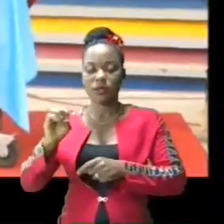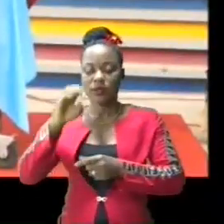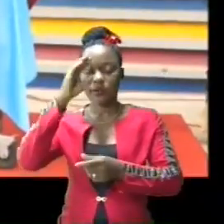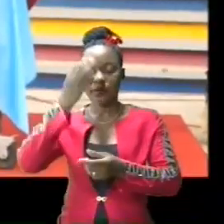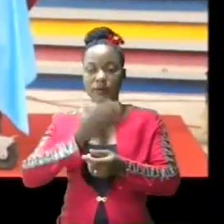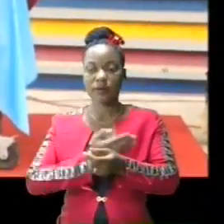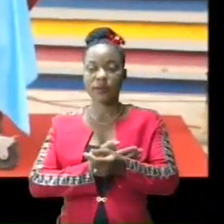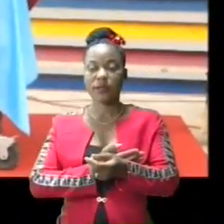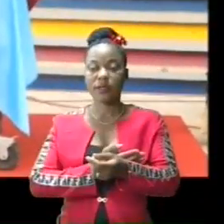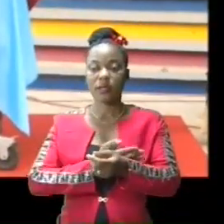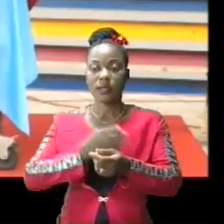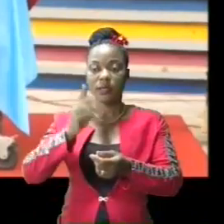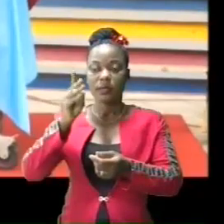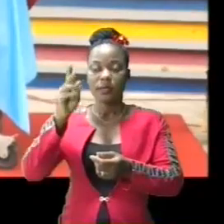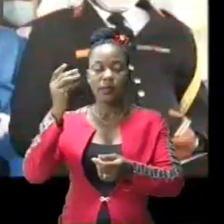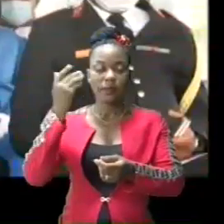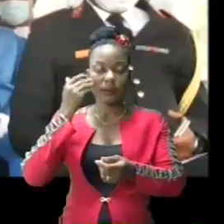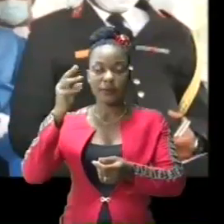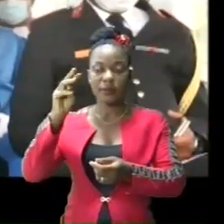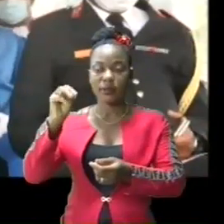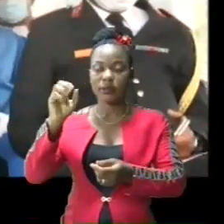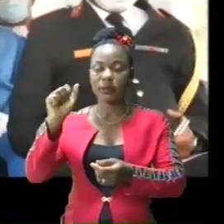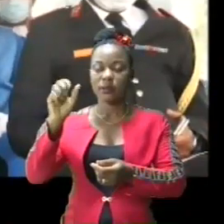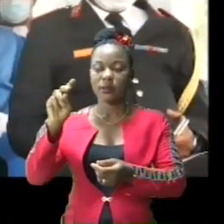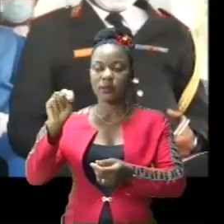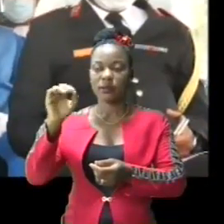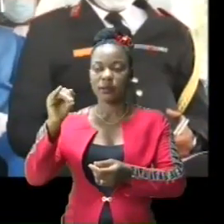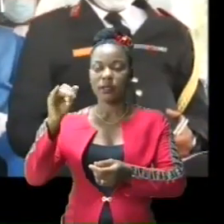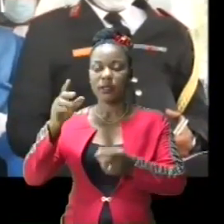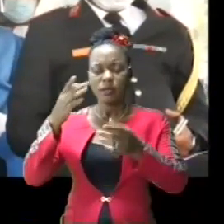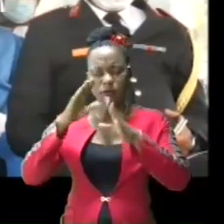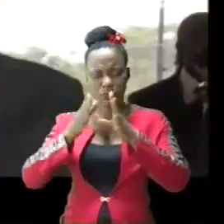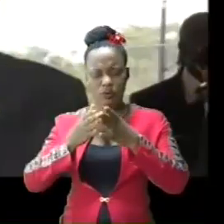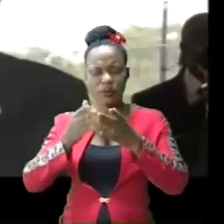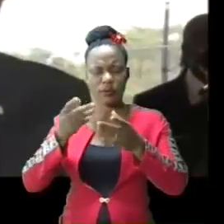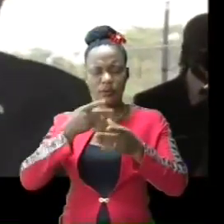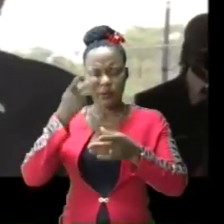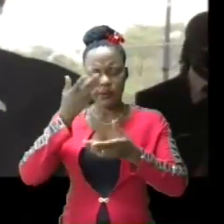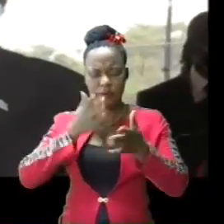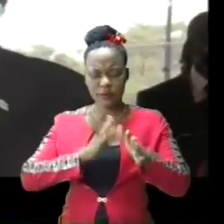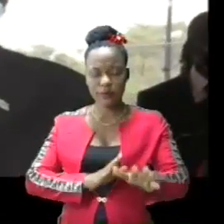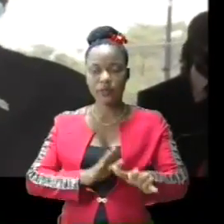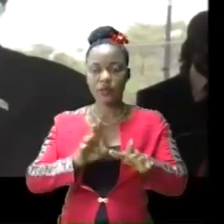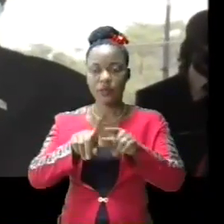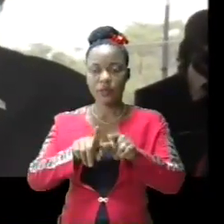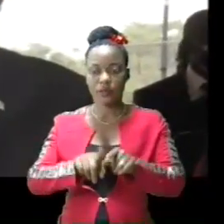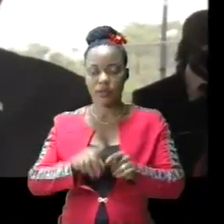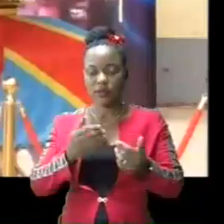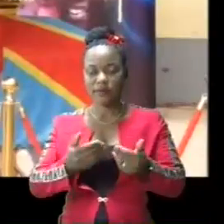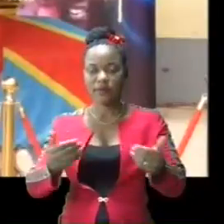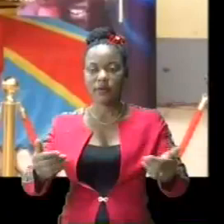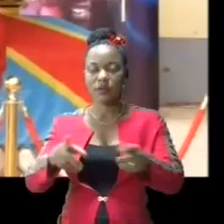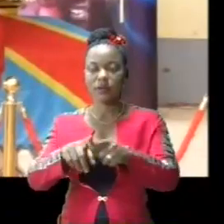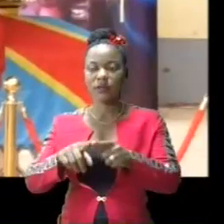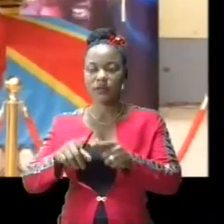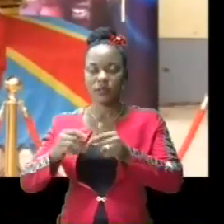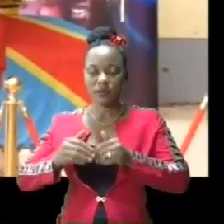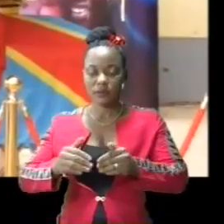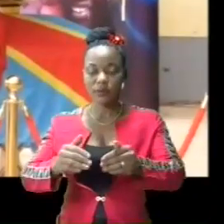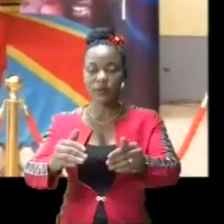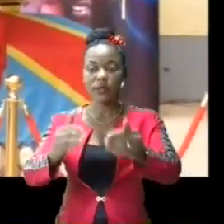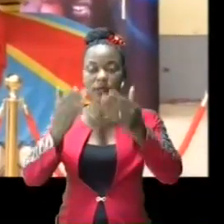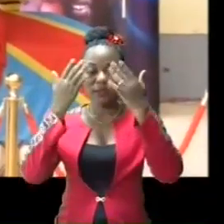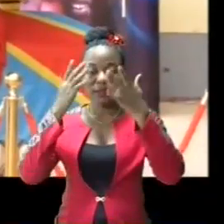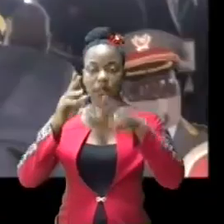de Kaniki Daniel et d'Ntumba Thérèse, tous décédés. Diplômé des humanités littéraires, il a parachevé ses études à